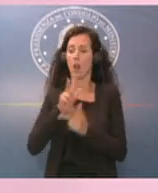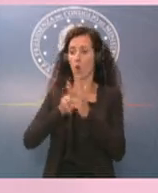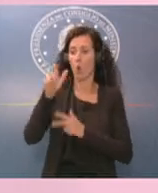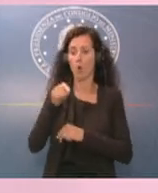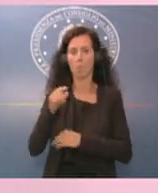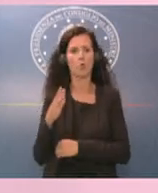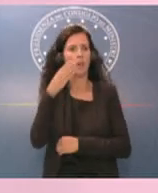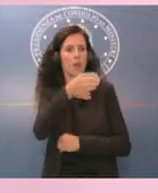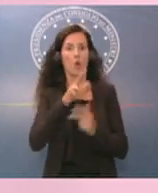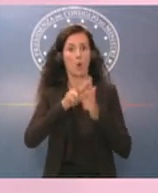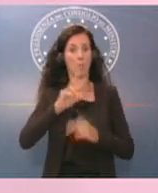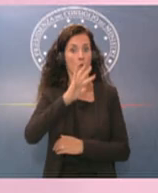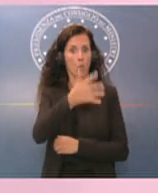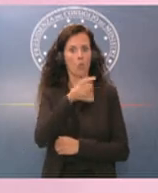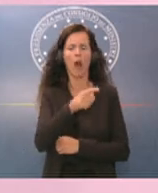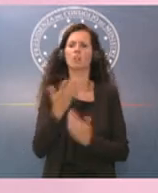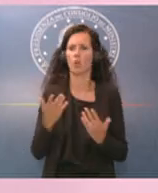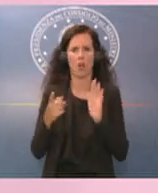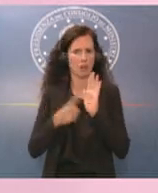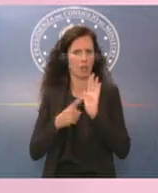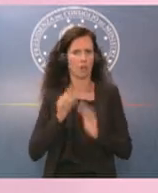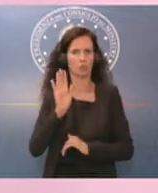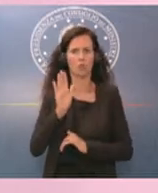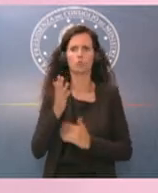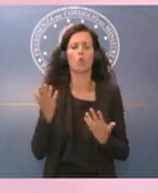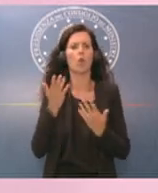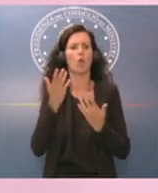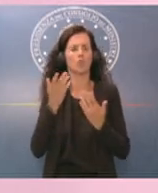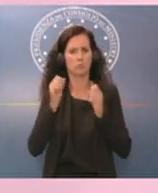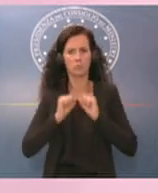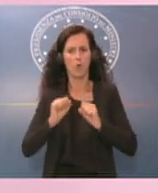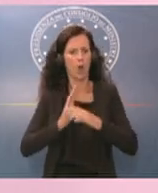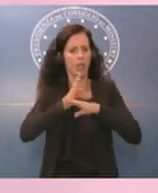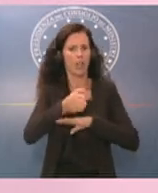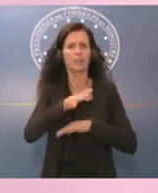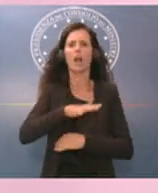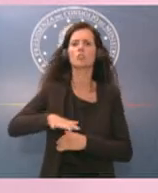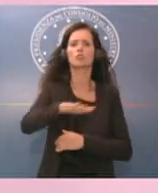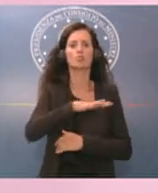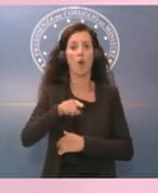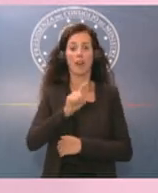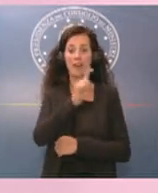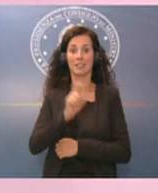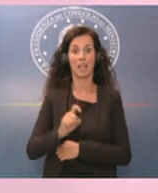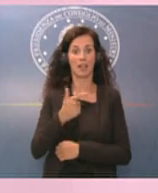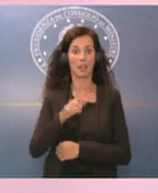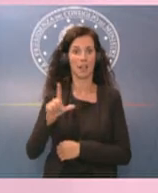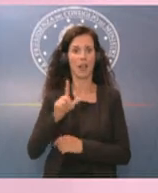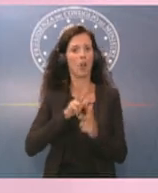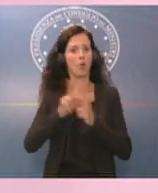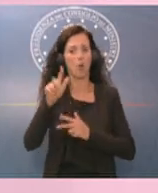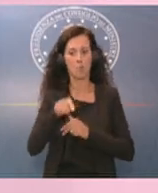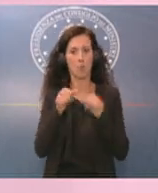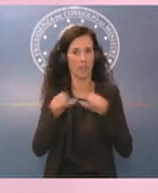comune a un altro, avendo diritto ad accedere alla zona ZTL del comune